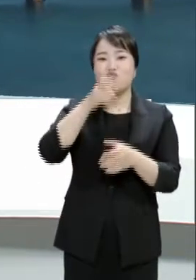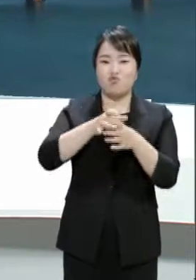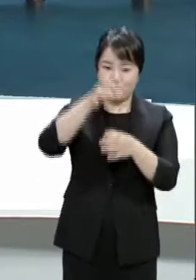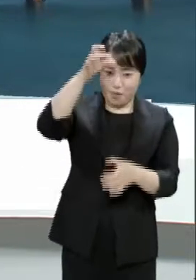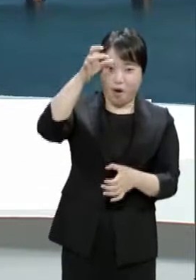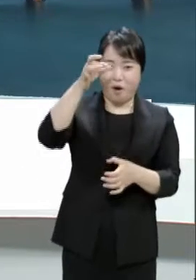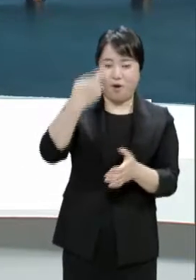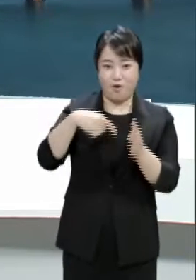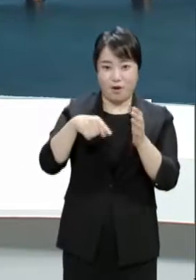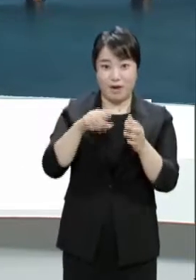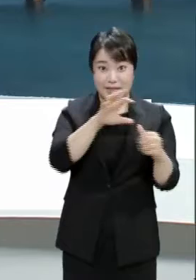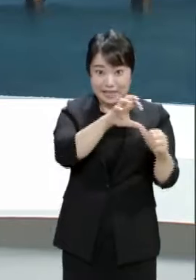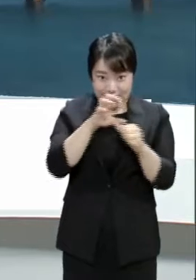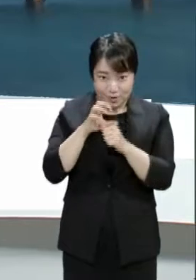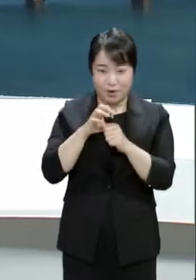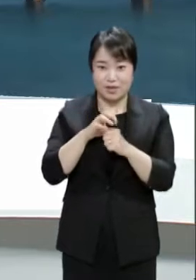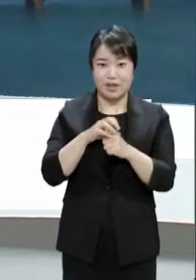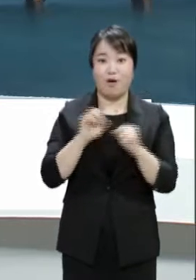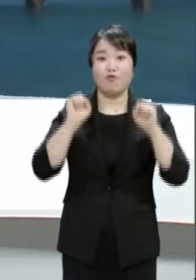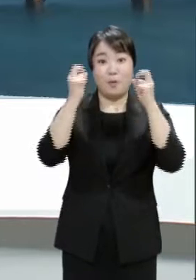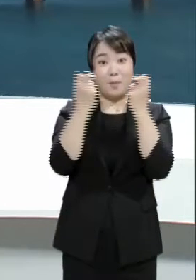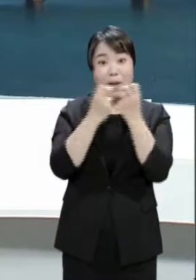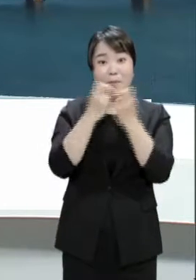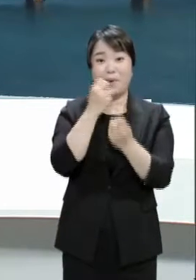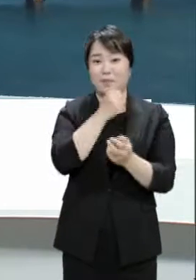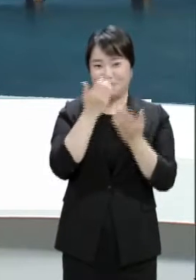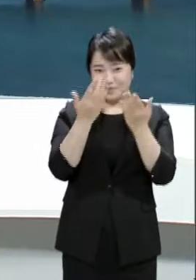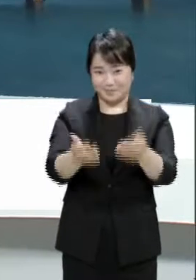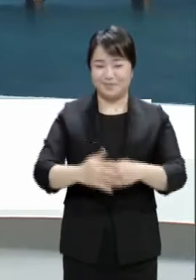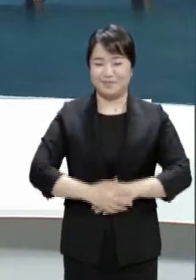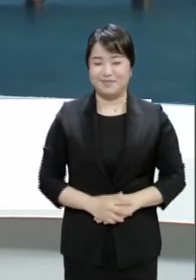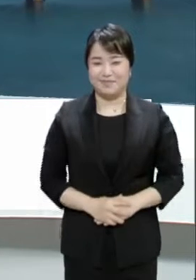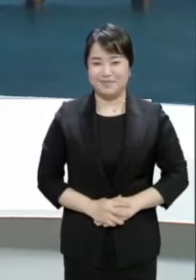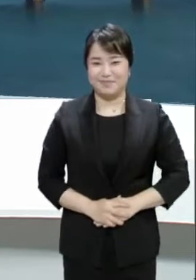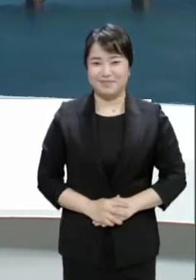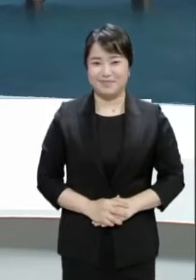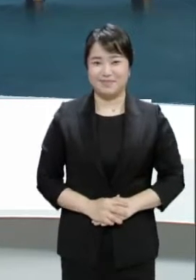활용한 복근 강화 운동 방법을 소개해드립니다. 영상으로 만나보시죠.